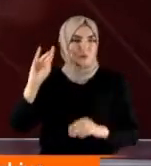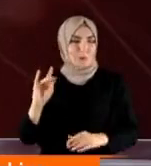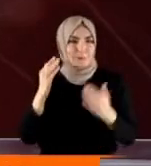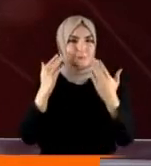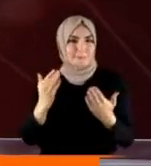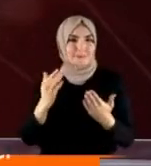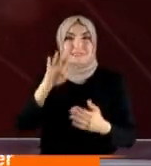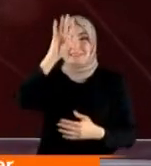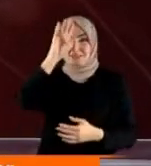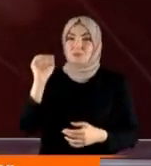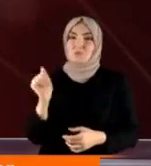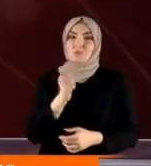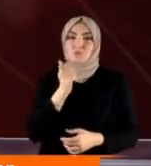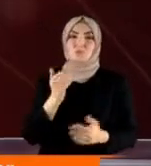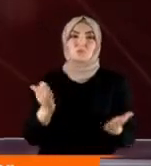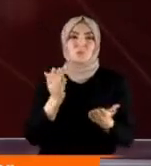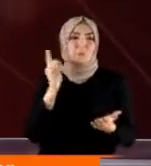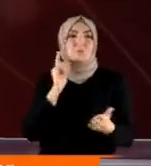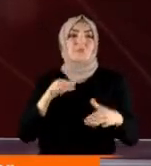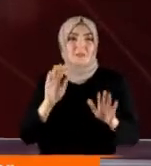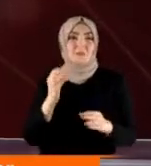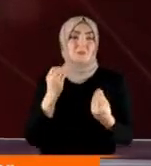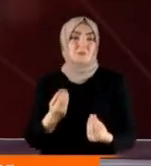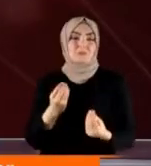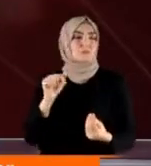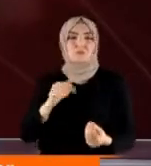biri bugün ne yazık ki alevlere teslim oldu.